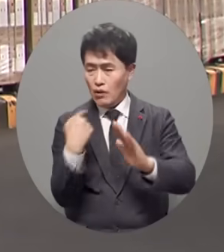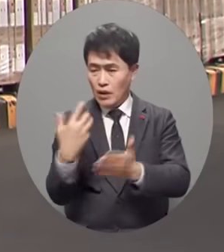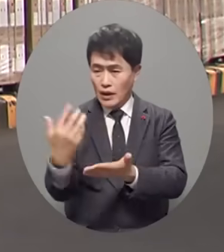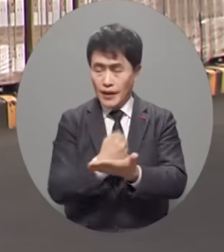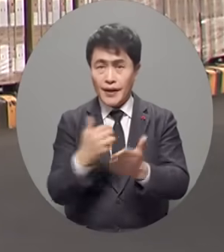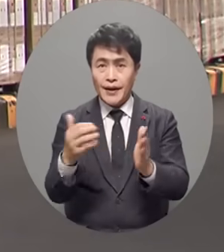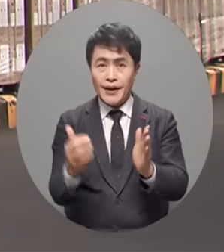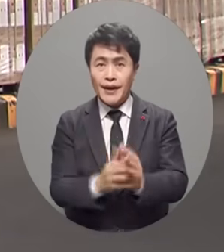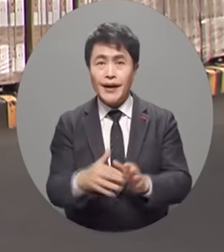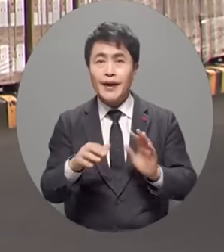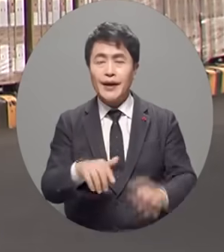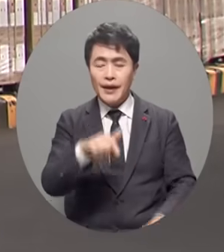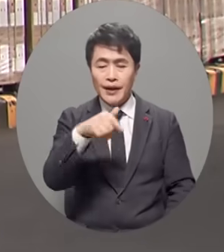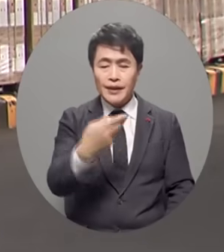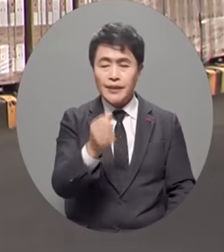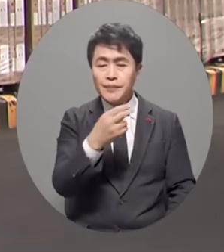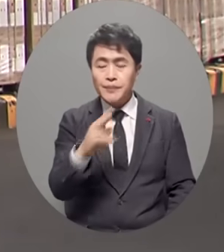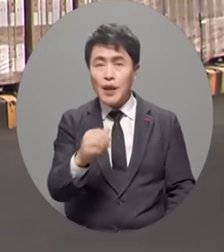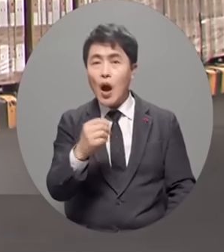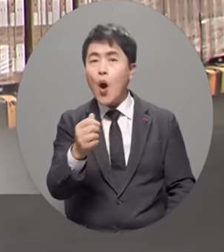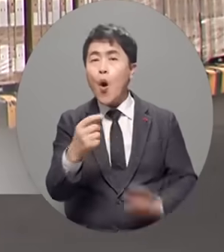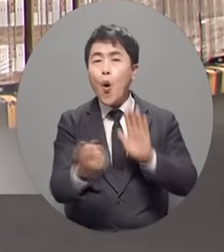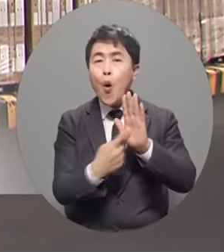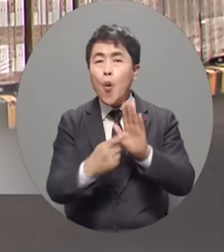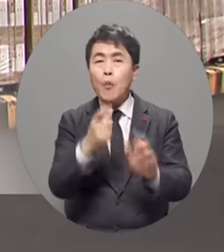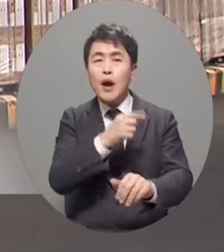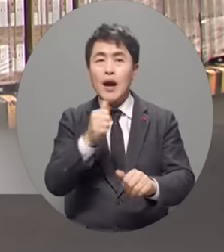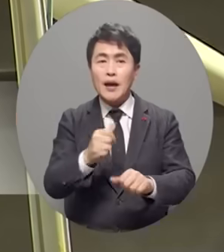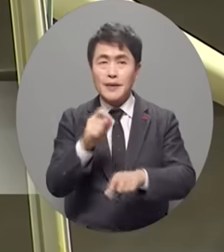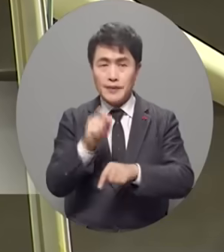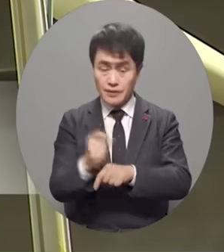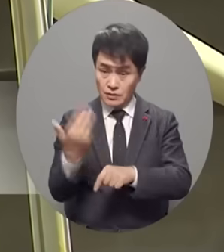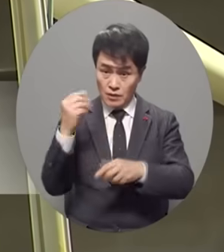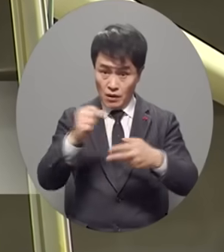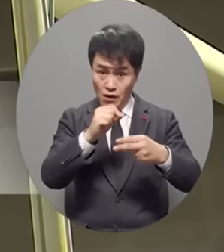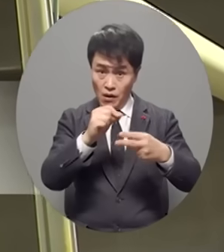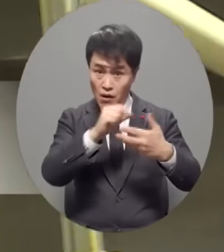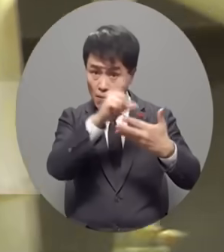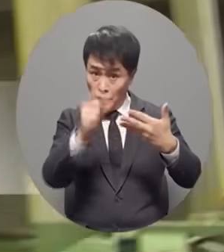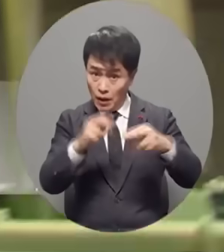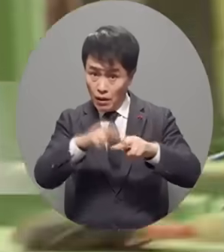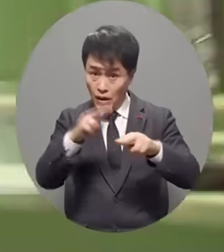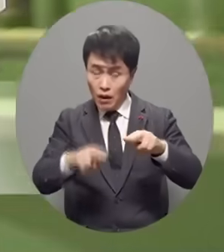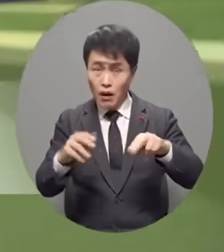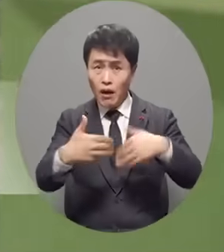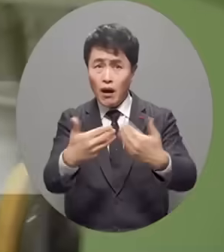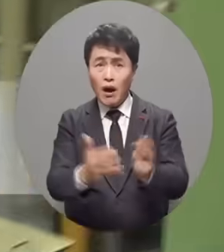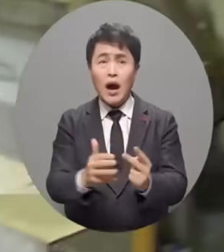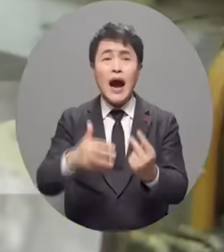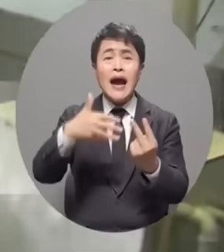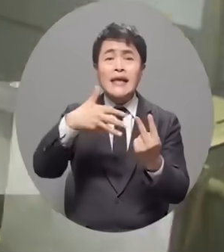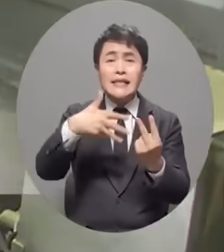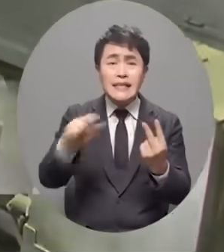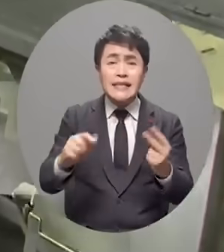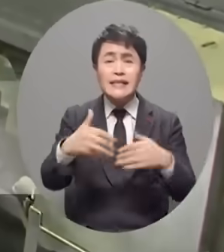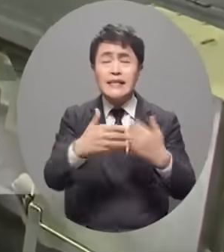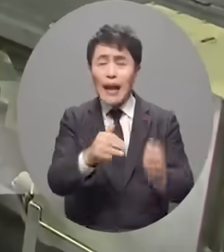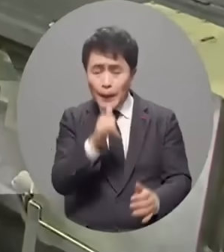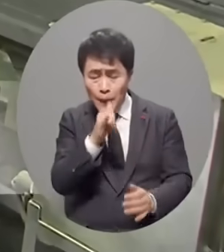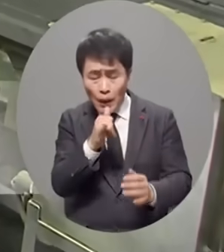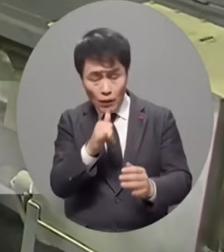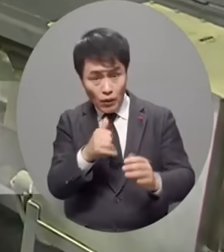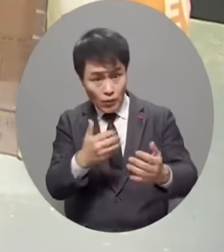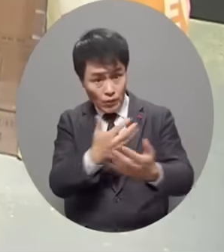특사경은 금양 홍보이사로 재직하던 박 씨가 지난해 8월 회사가 콩고의 한 리튬 자원 개발 회사와 MOU 체결을